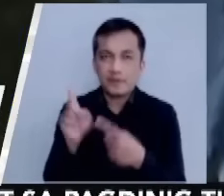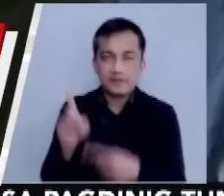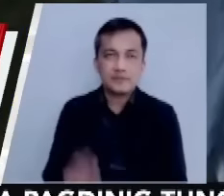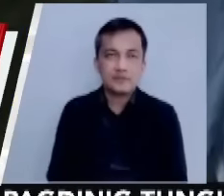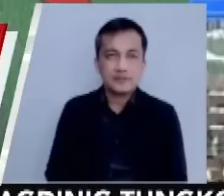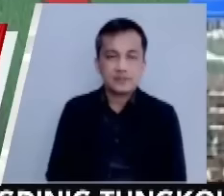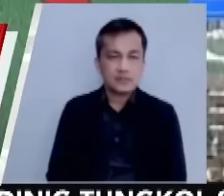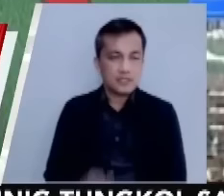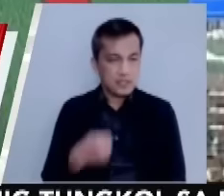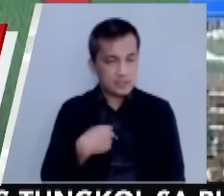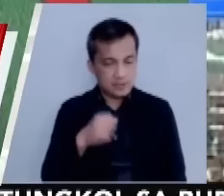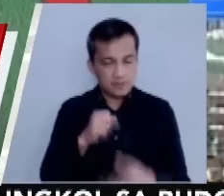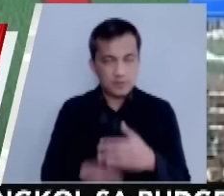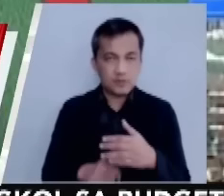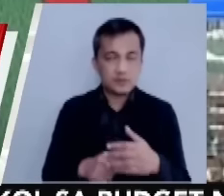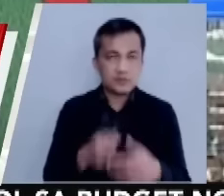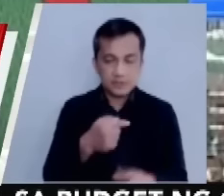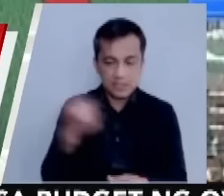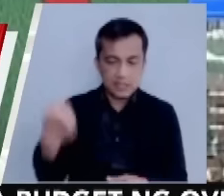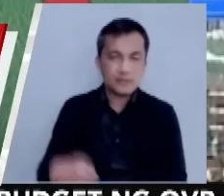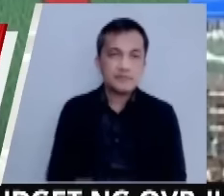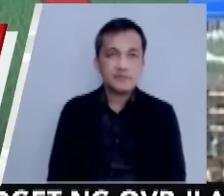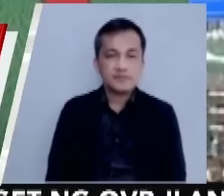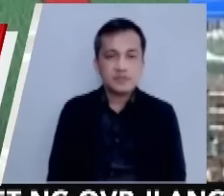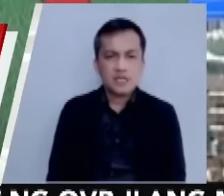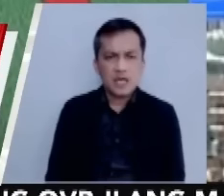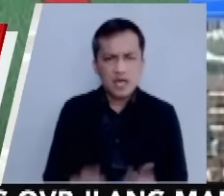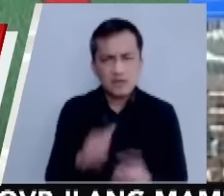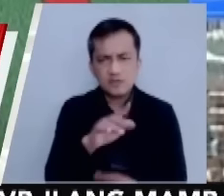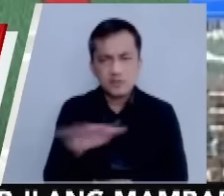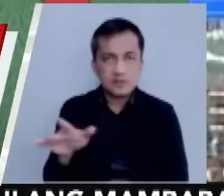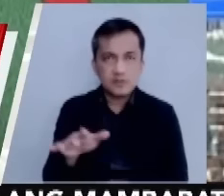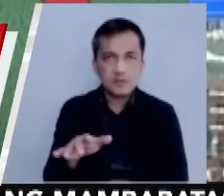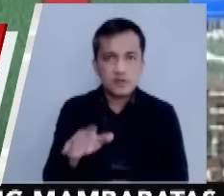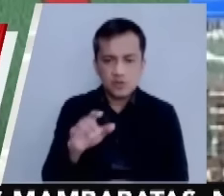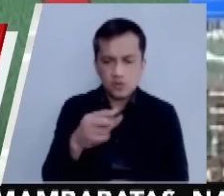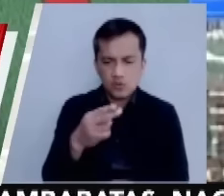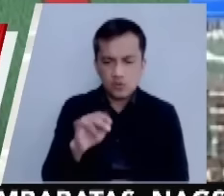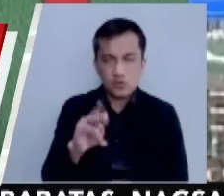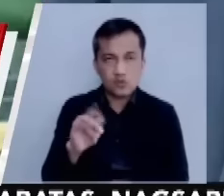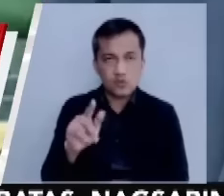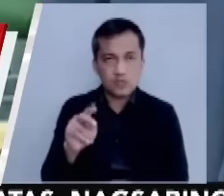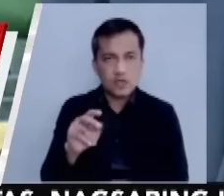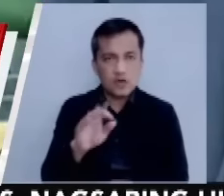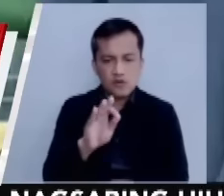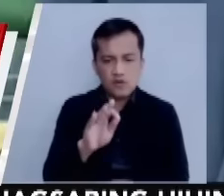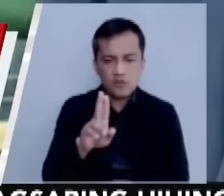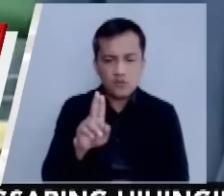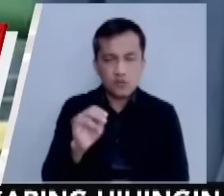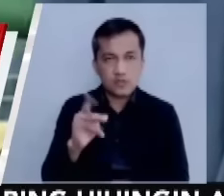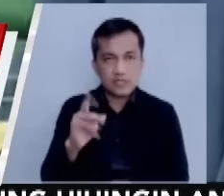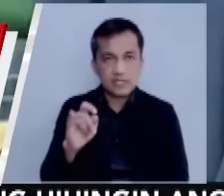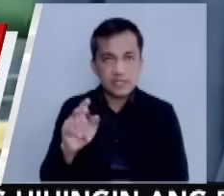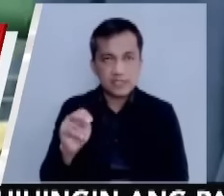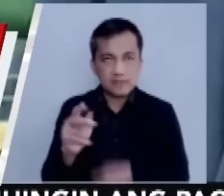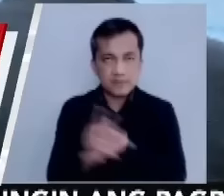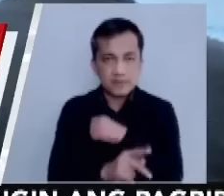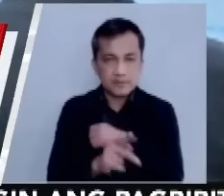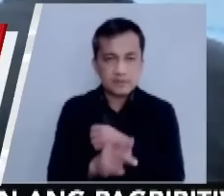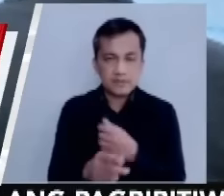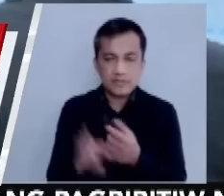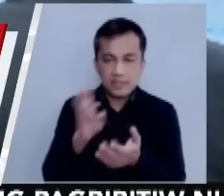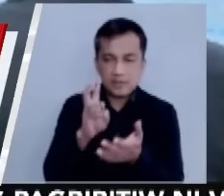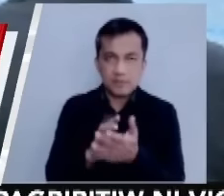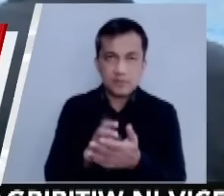China in Hutian. How do you spell that? Fujian, and that means in Fujian province. Place of birth, Misamis